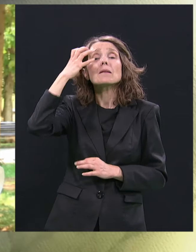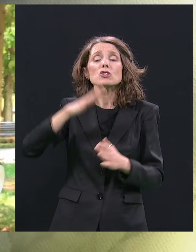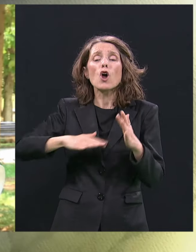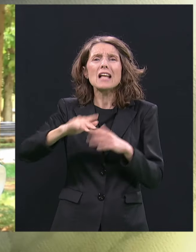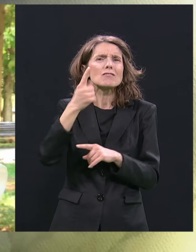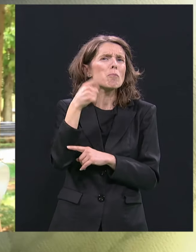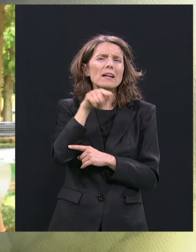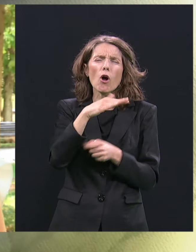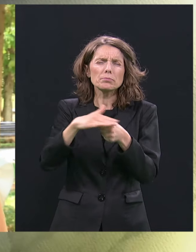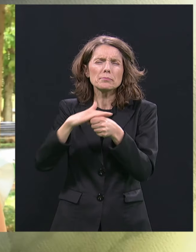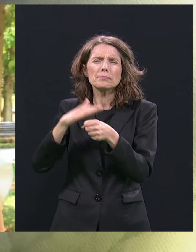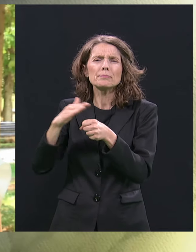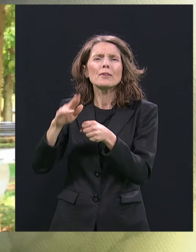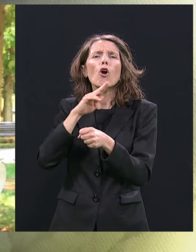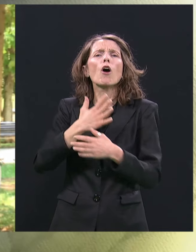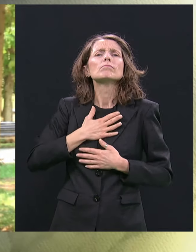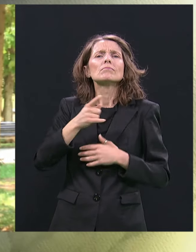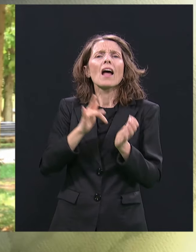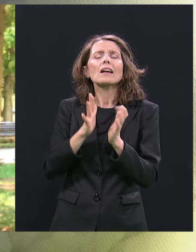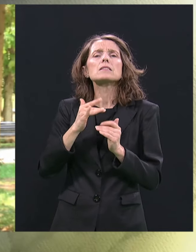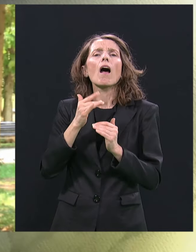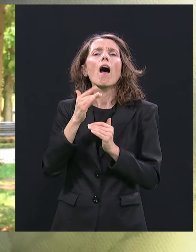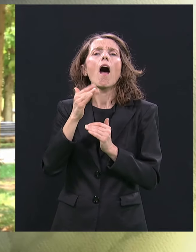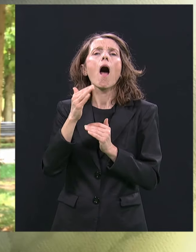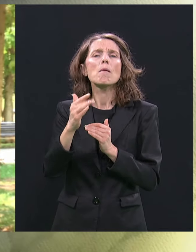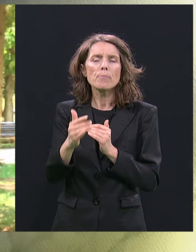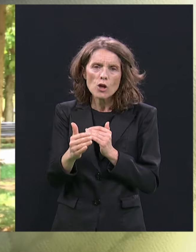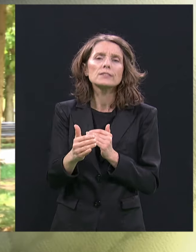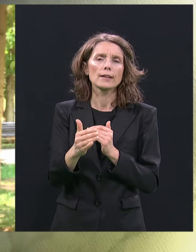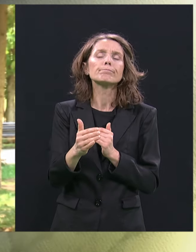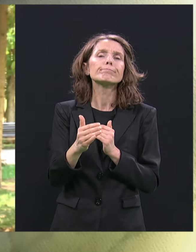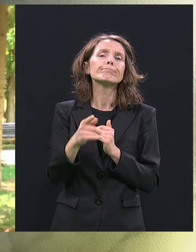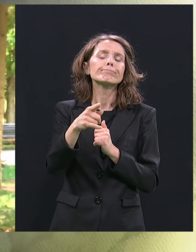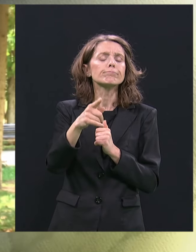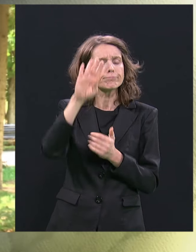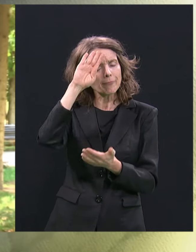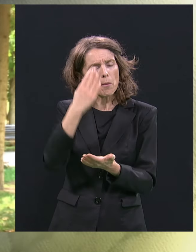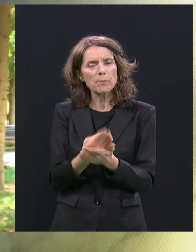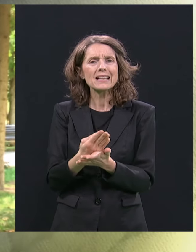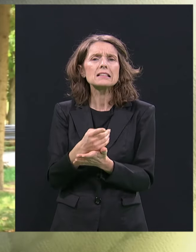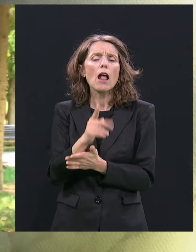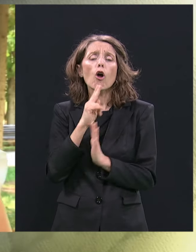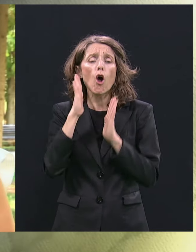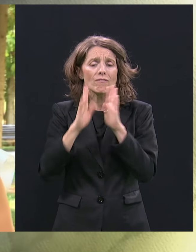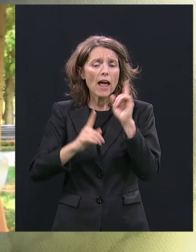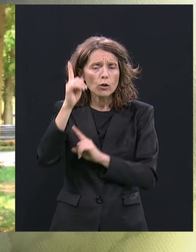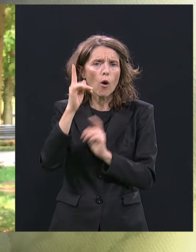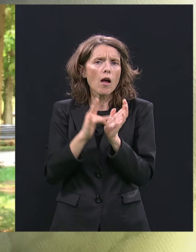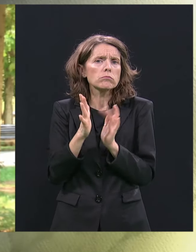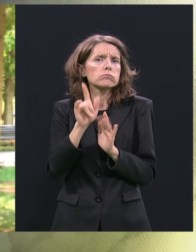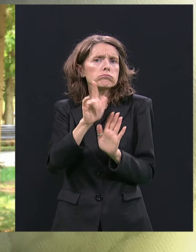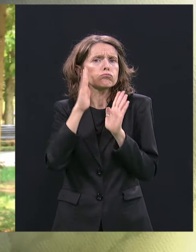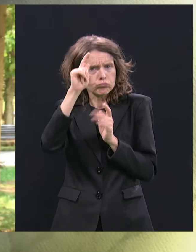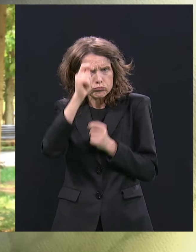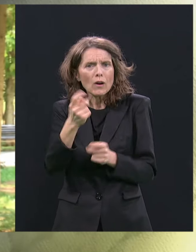rimskom religijom, odnosno za priznavanje hrišćanstva kao jedne od zvanične religije u okvirima Rimskog carstva. Ovde u Sirmijumu